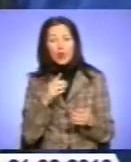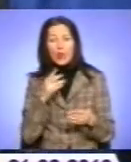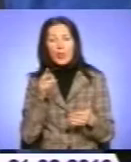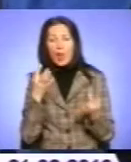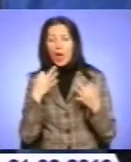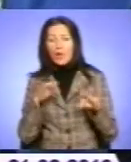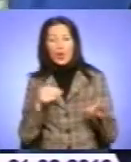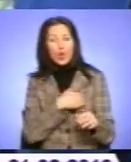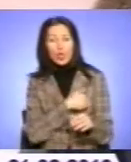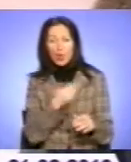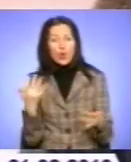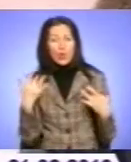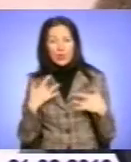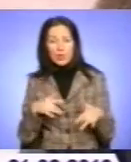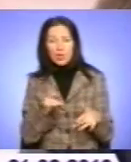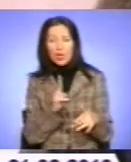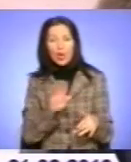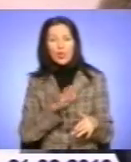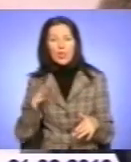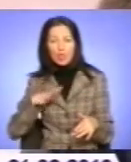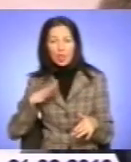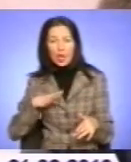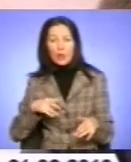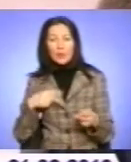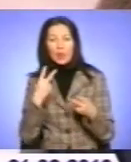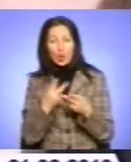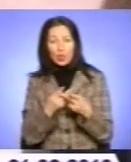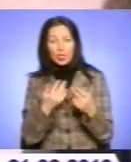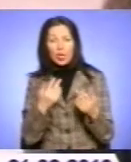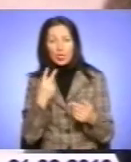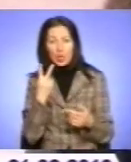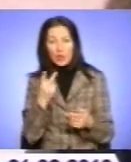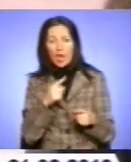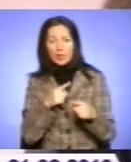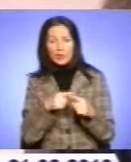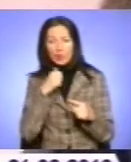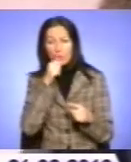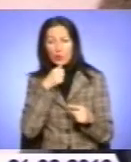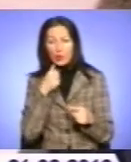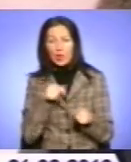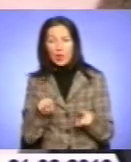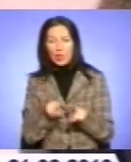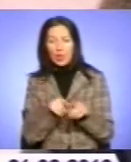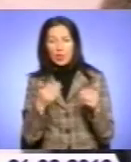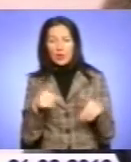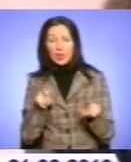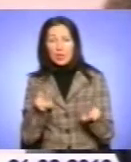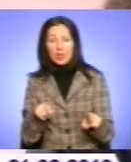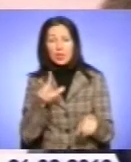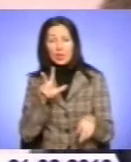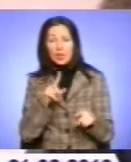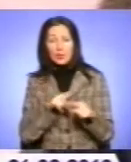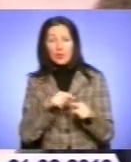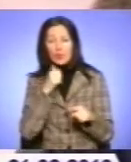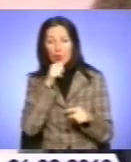чекає. В колонії 2,5 роки, а також сиджу 3,5 роки. Що вам часу і на волю?